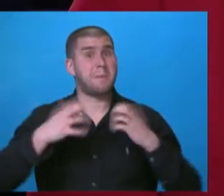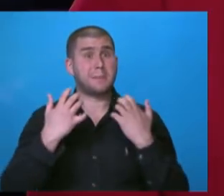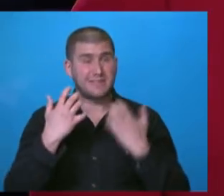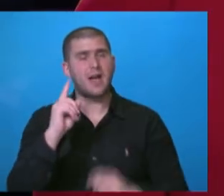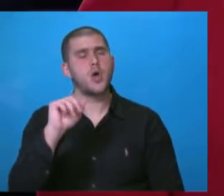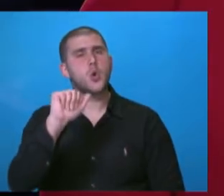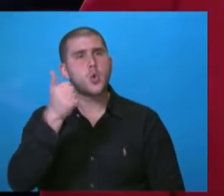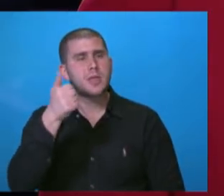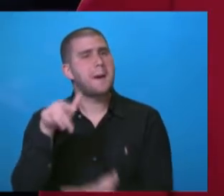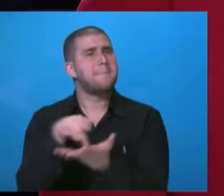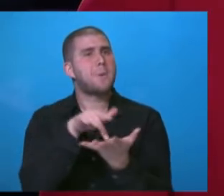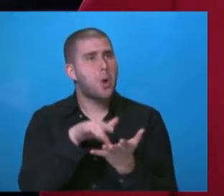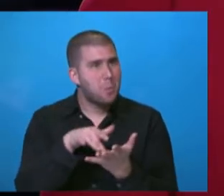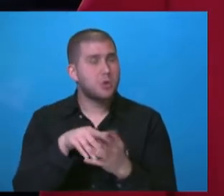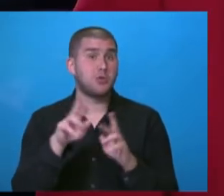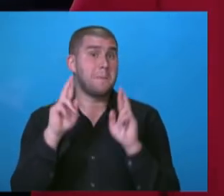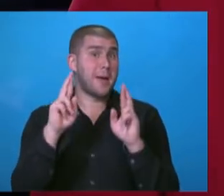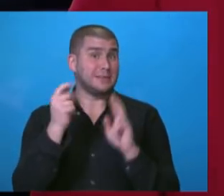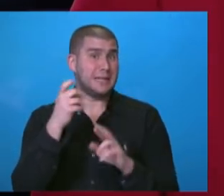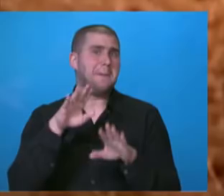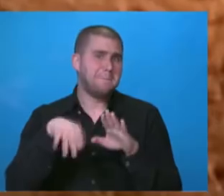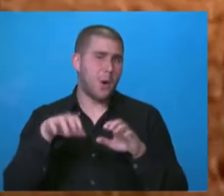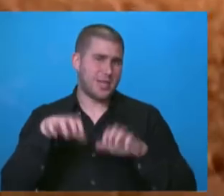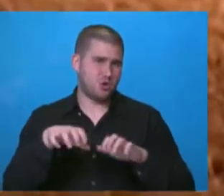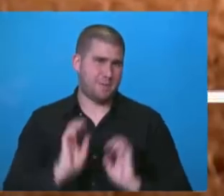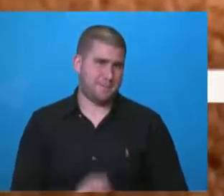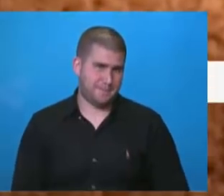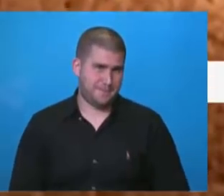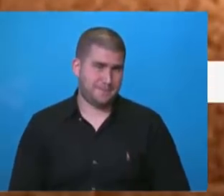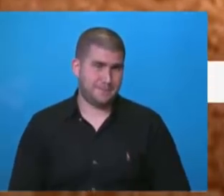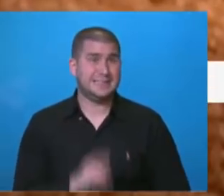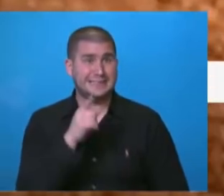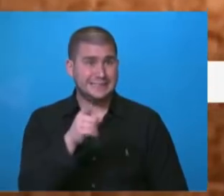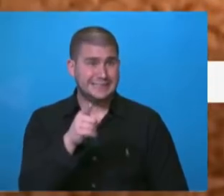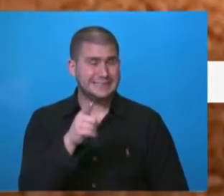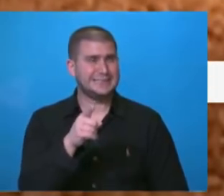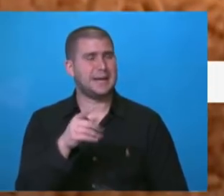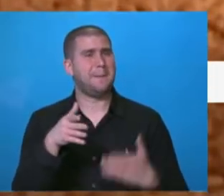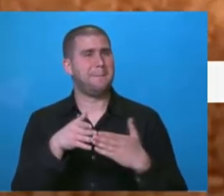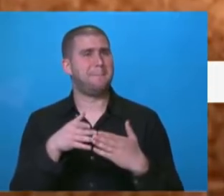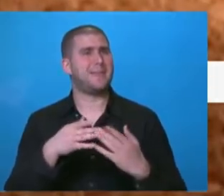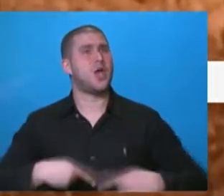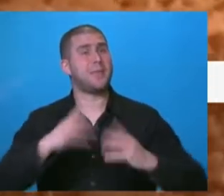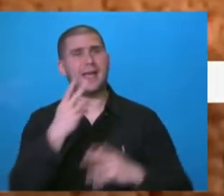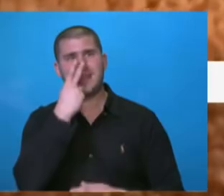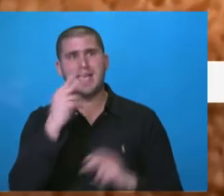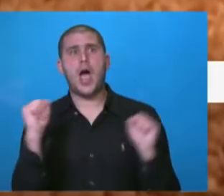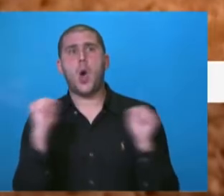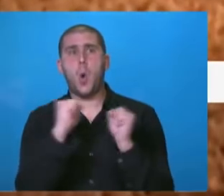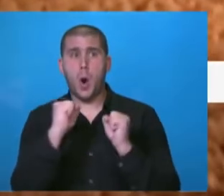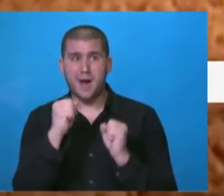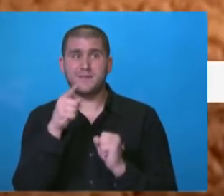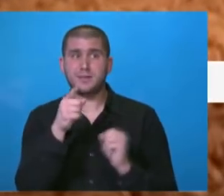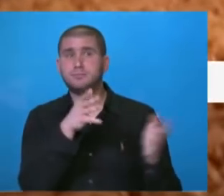קודם למקומות שבהם מקווים לקצת פחות גשם. זאת כנראה הפינה היומית שלנו לאיך נראה חורף, והיא לוקחת